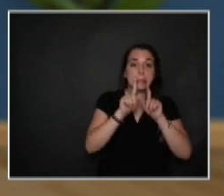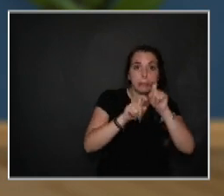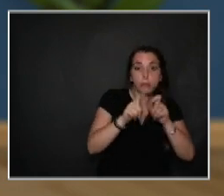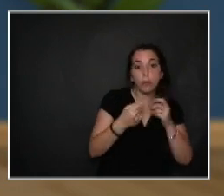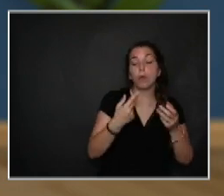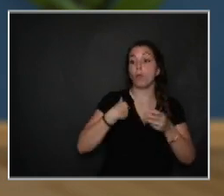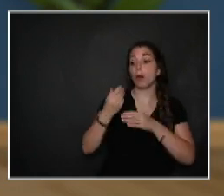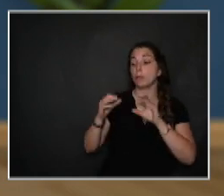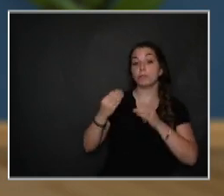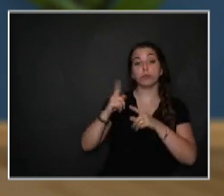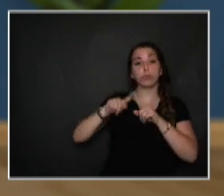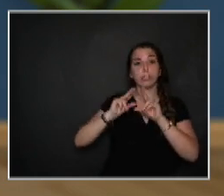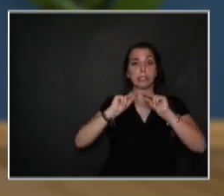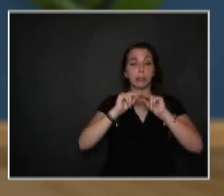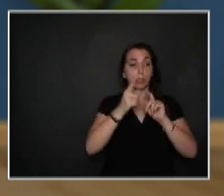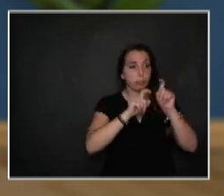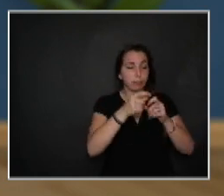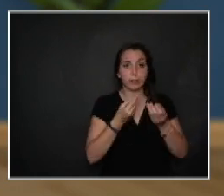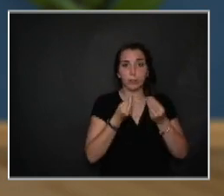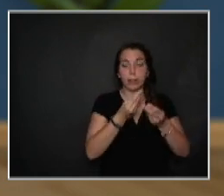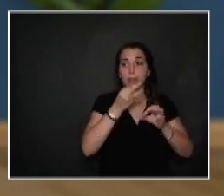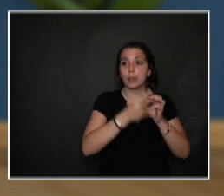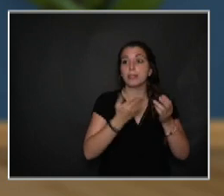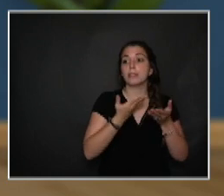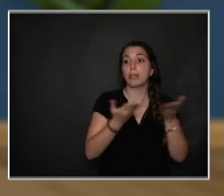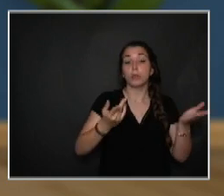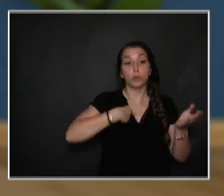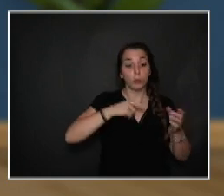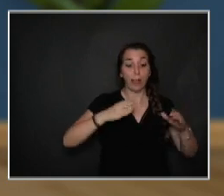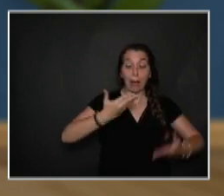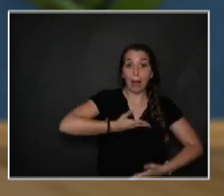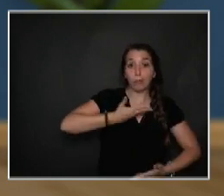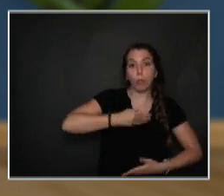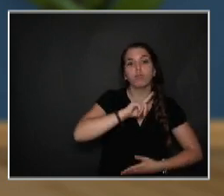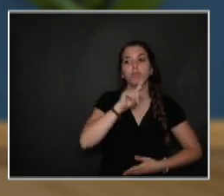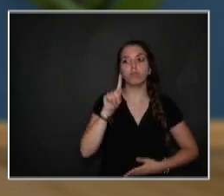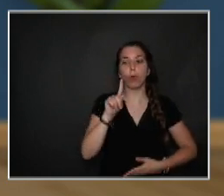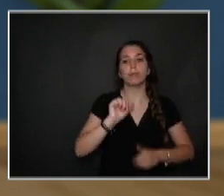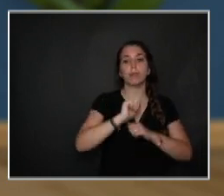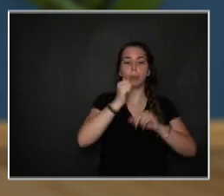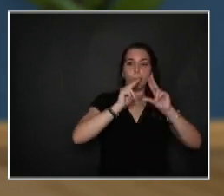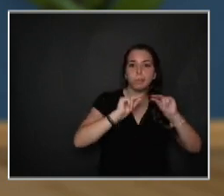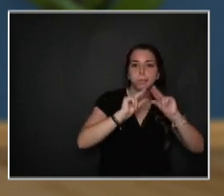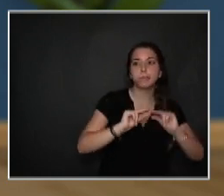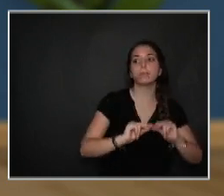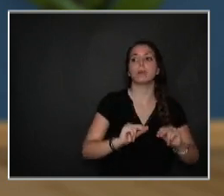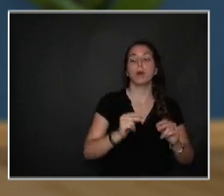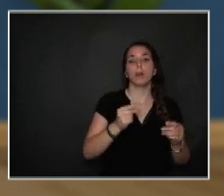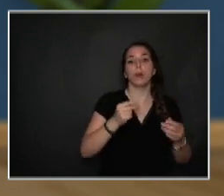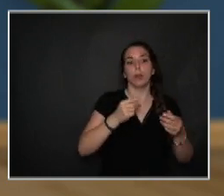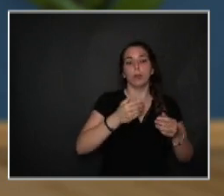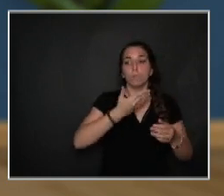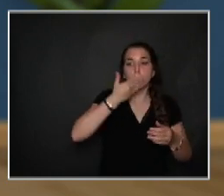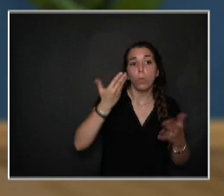ai exposés. Et dans un premier temps, on ne fait pas de bilan radiologique. Hein, ce sont des recommandations qu'on a parce que d'abord, ça